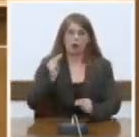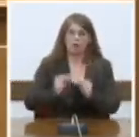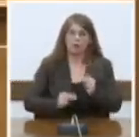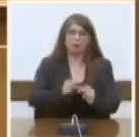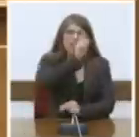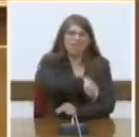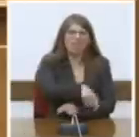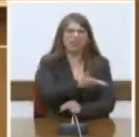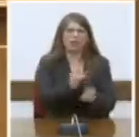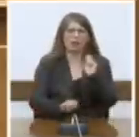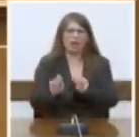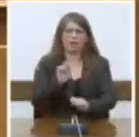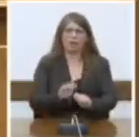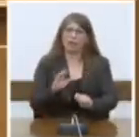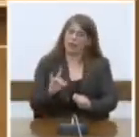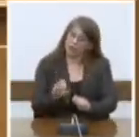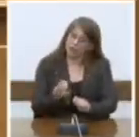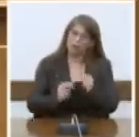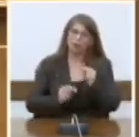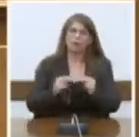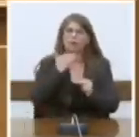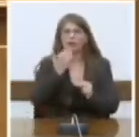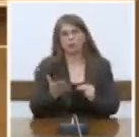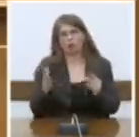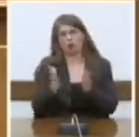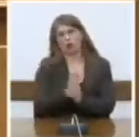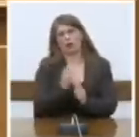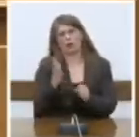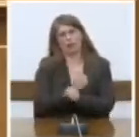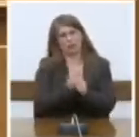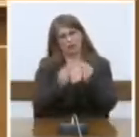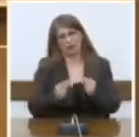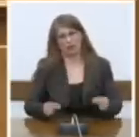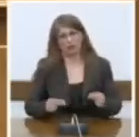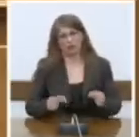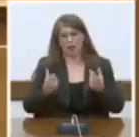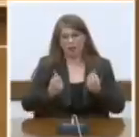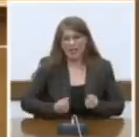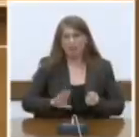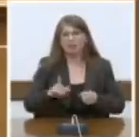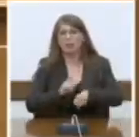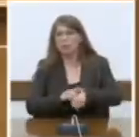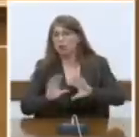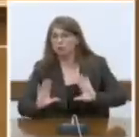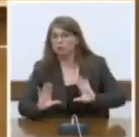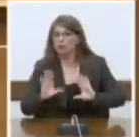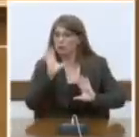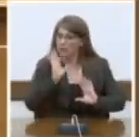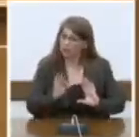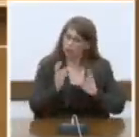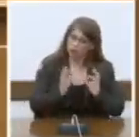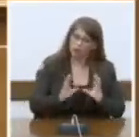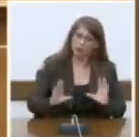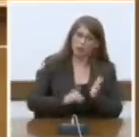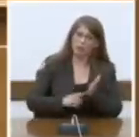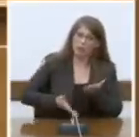ίδια ή σε προβλήματα που δεν μπόρεσε να λύσει. Δεν πρόκαμε, δεν άντεξε. Να είμαστε λίγο ειλικρινείς και σοβαροί, γιατί πρέπει να